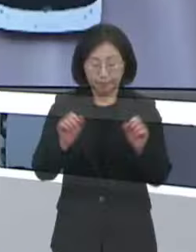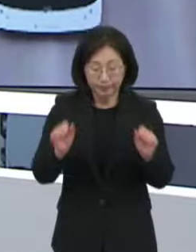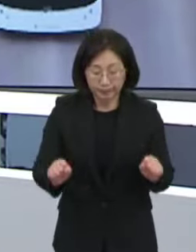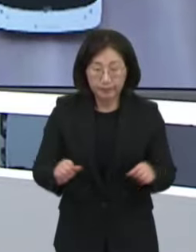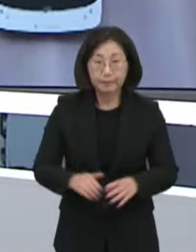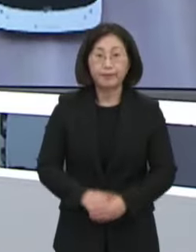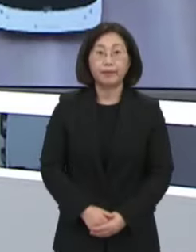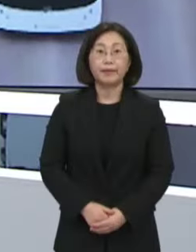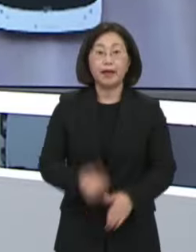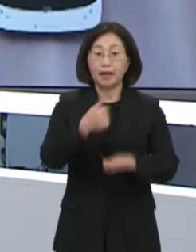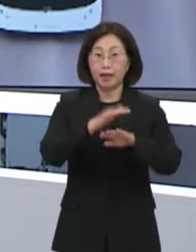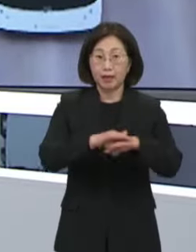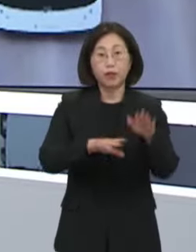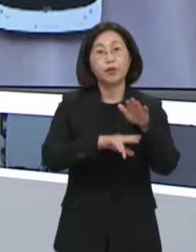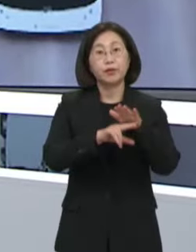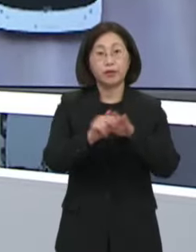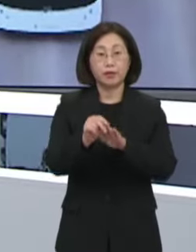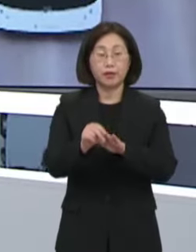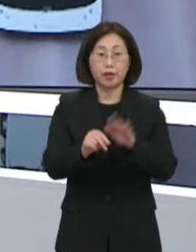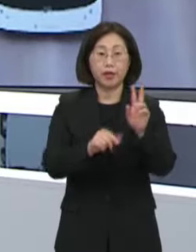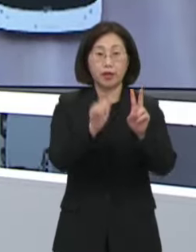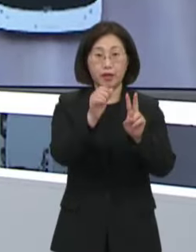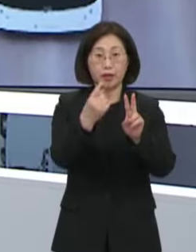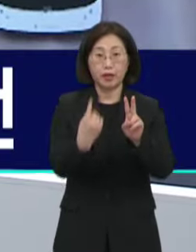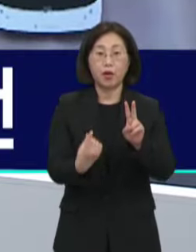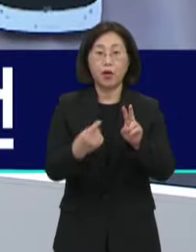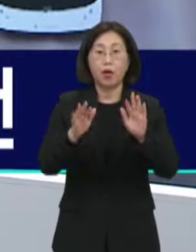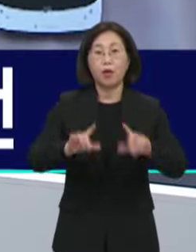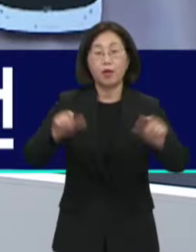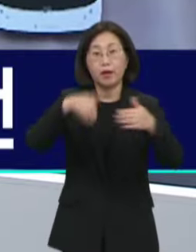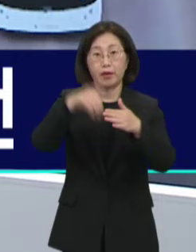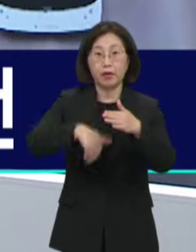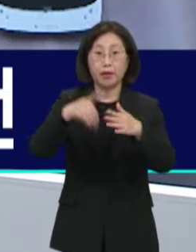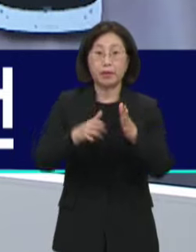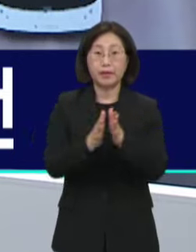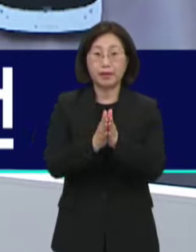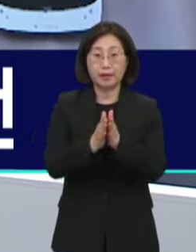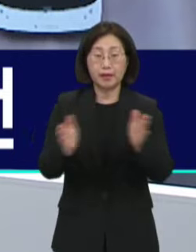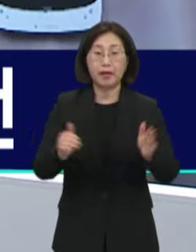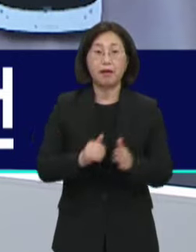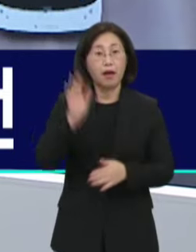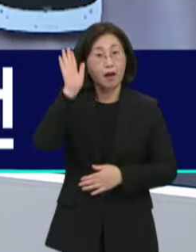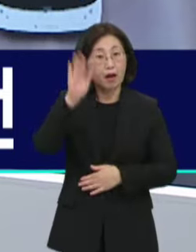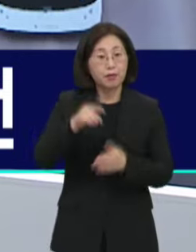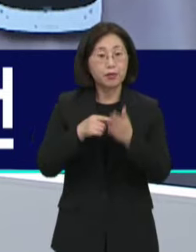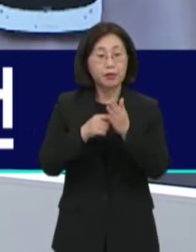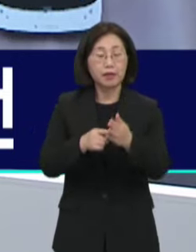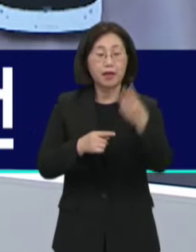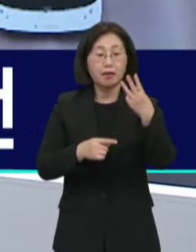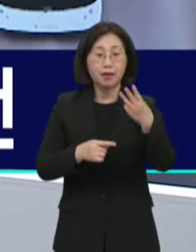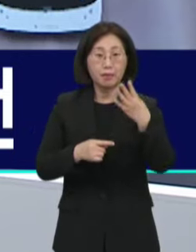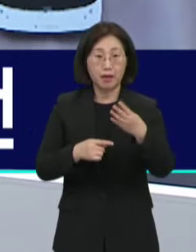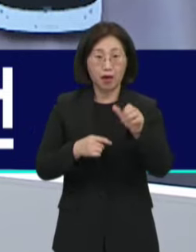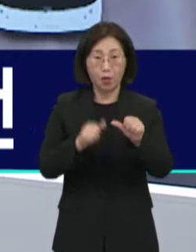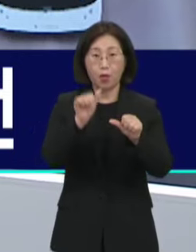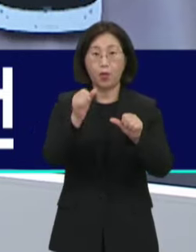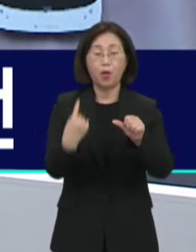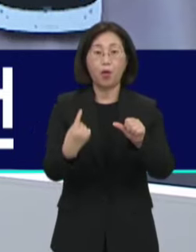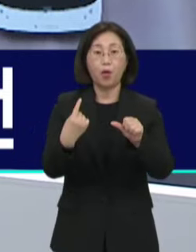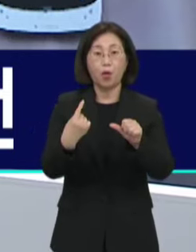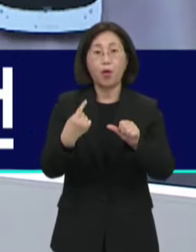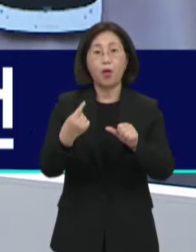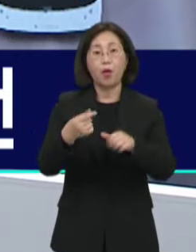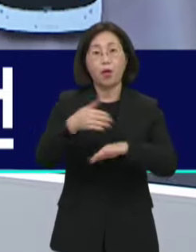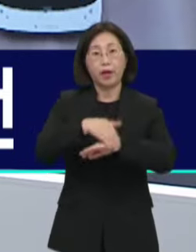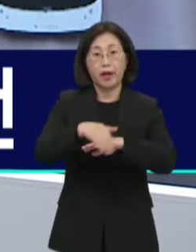여러분 안녕하십니까? 대현 씨가 올해 첫 썹을 뜨는 도시철도 2호선에 이어서 앞으로 추진할 3, 4, 5호선 건설의